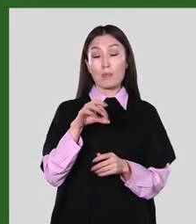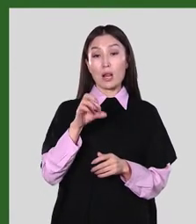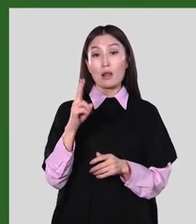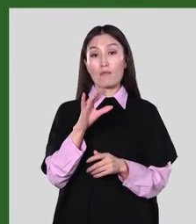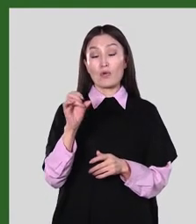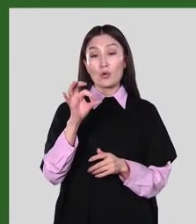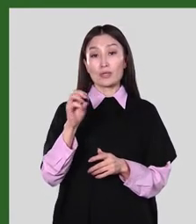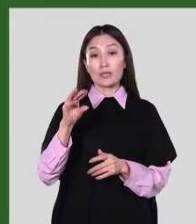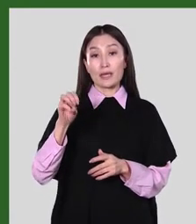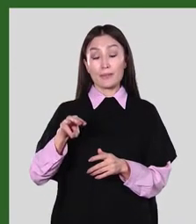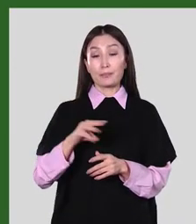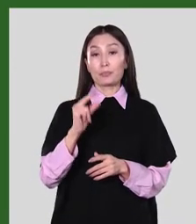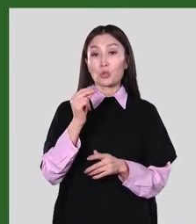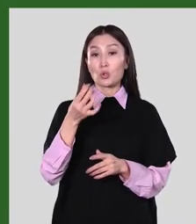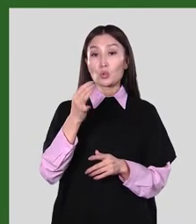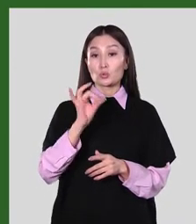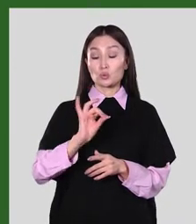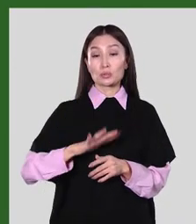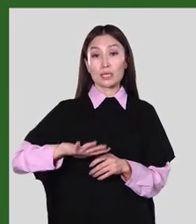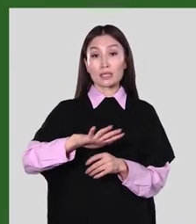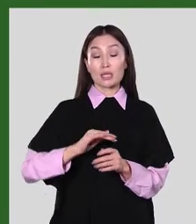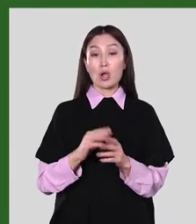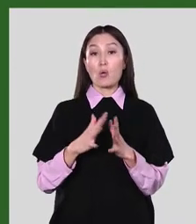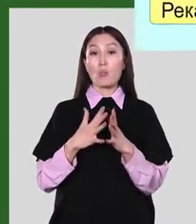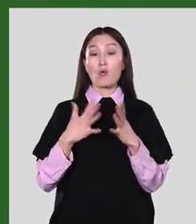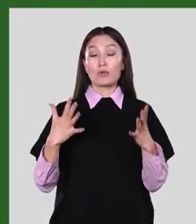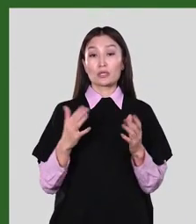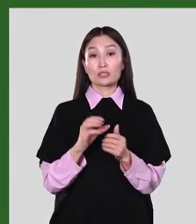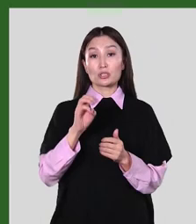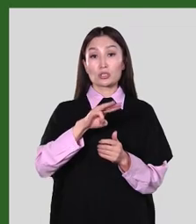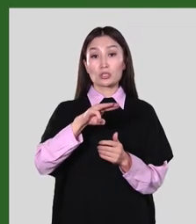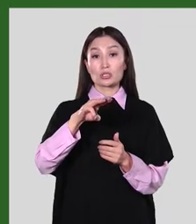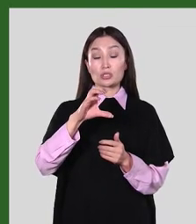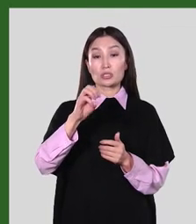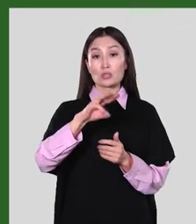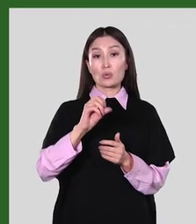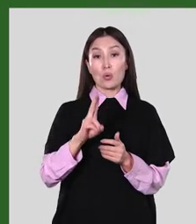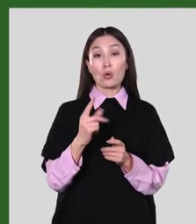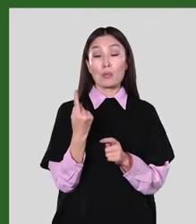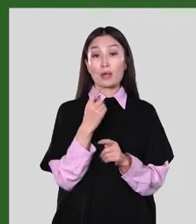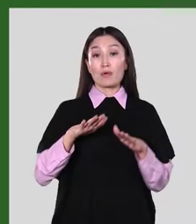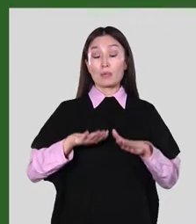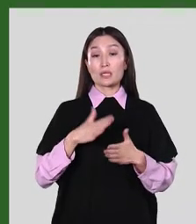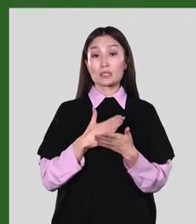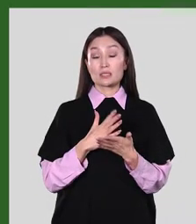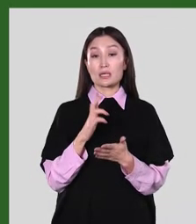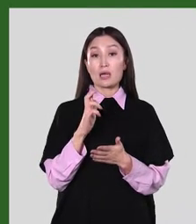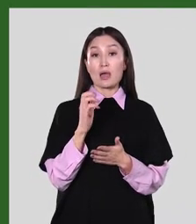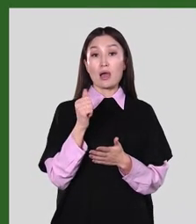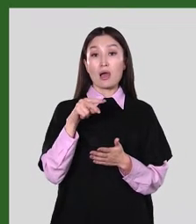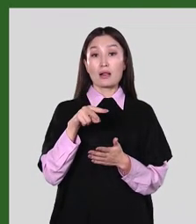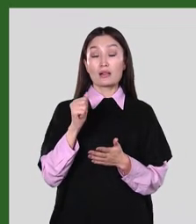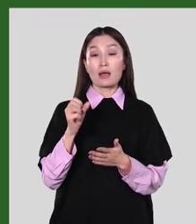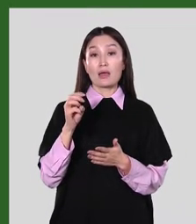на территории чувство долин по величине стока на первом месте находится бассейн реки алла